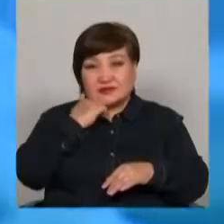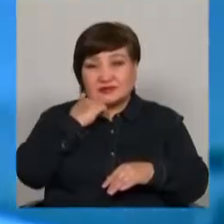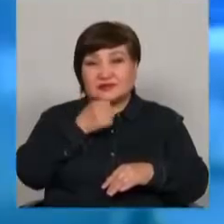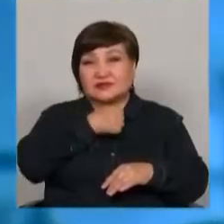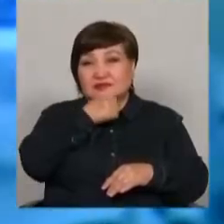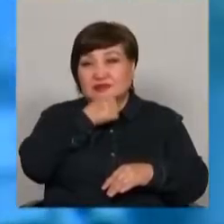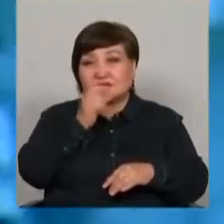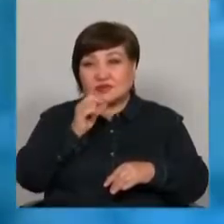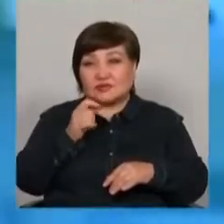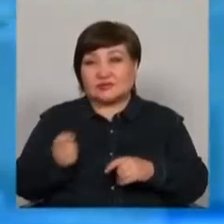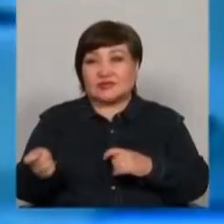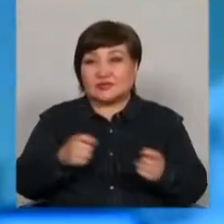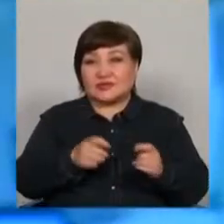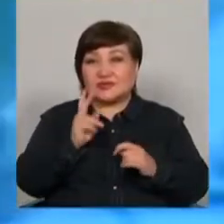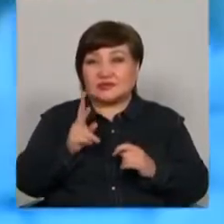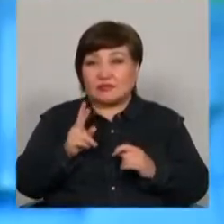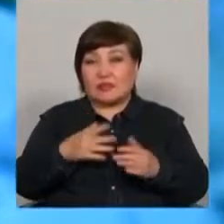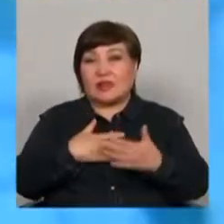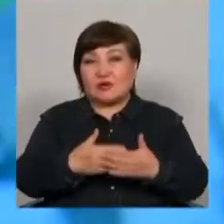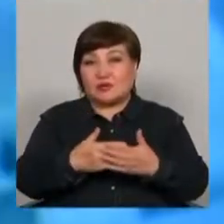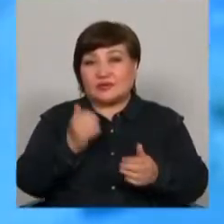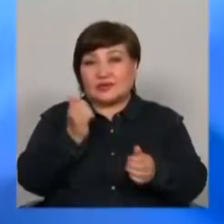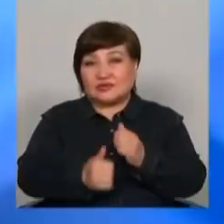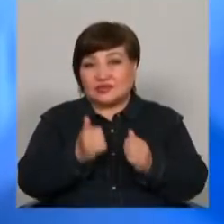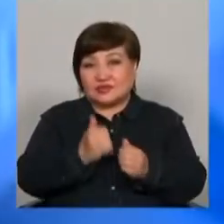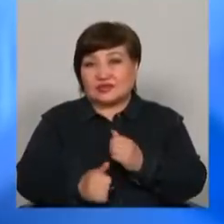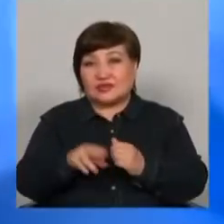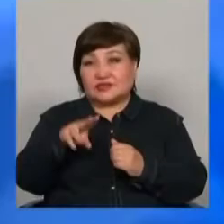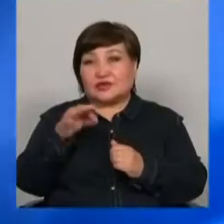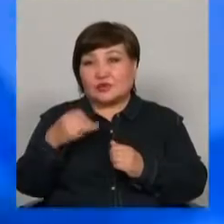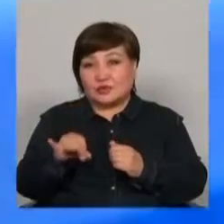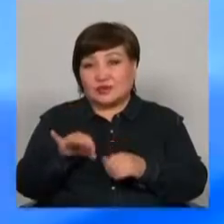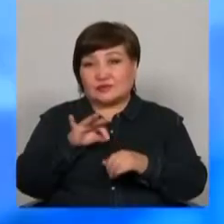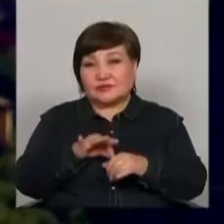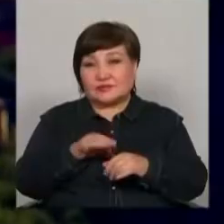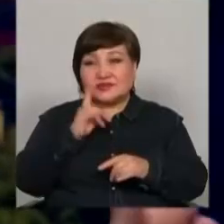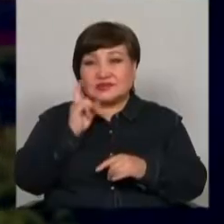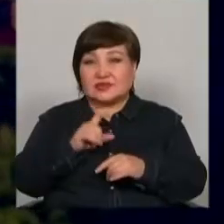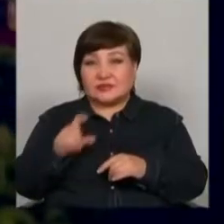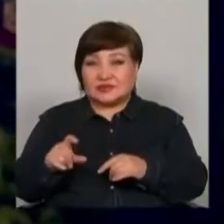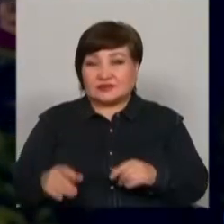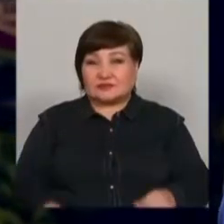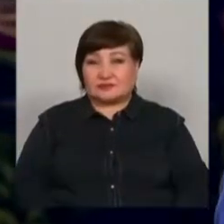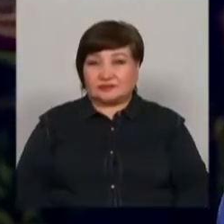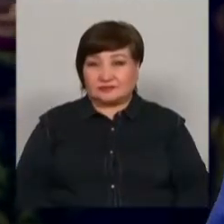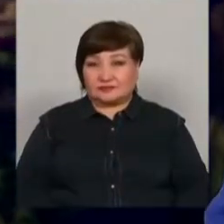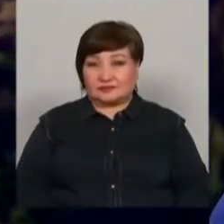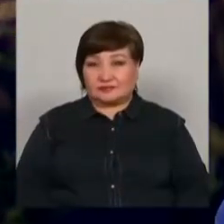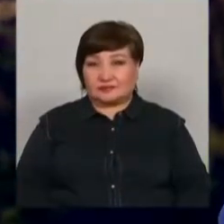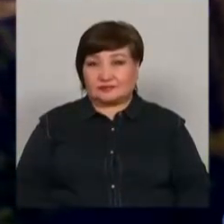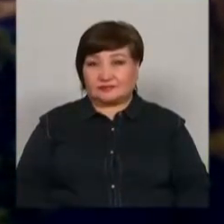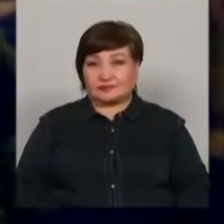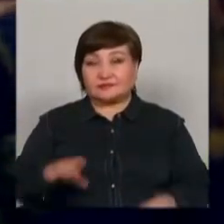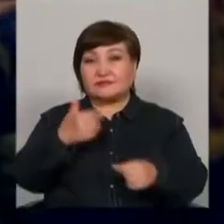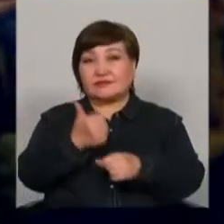кім? Тағы да сол қоғамда жиі тығыз араласатын жастарымыз. Бас санитар дәрігер